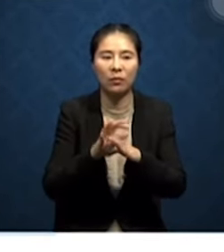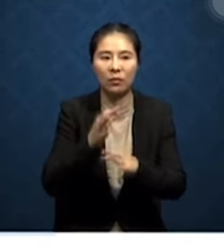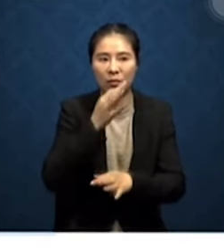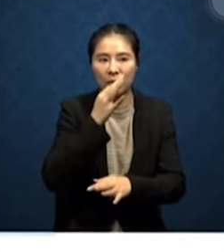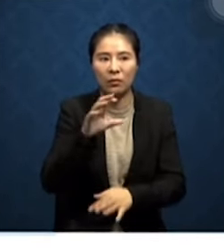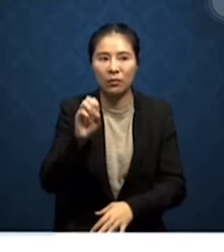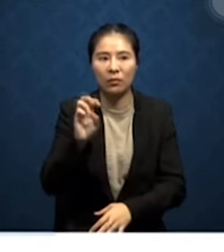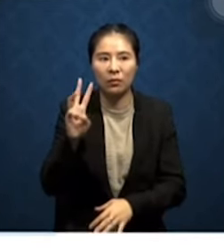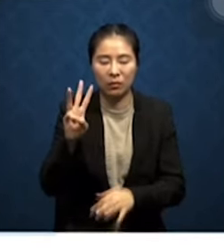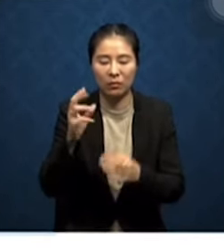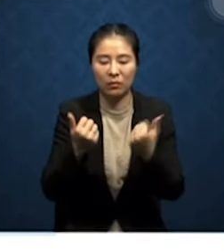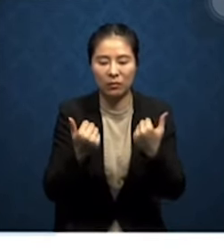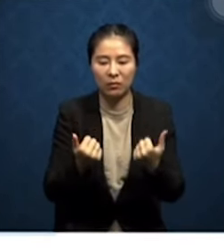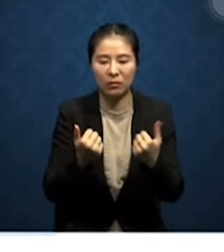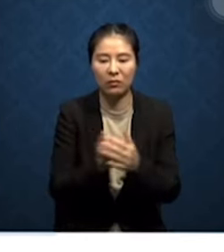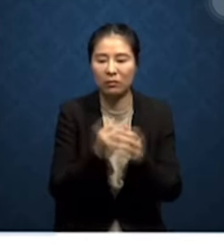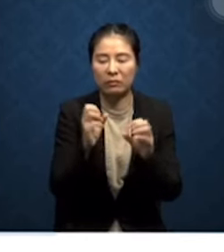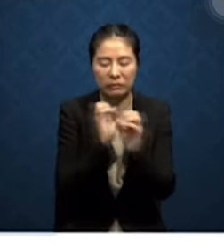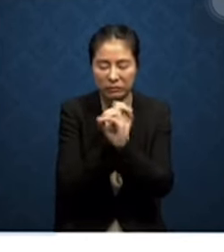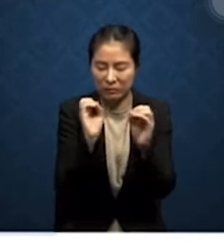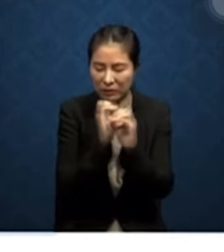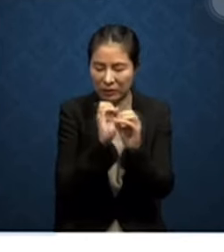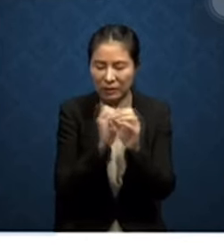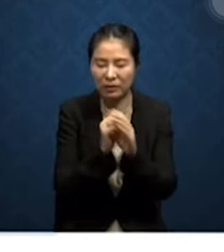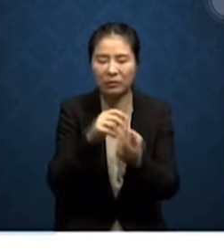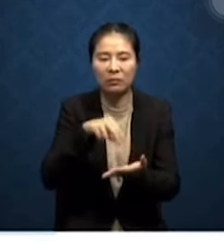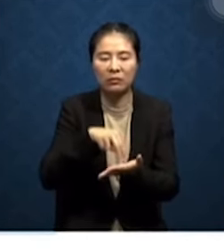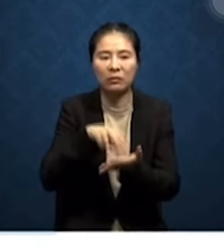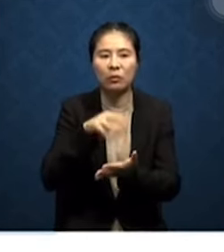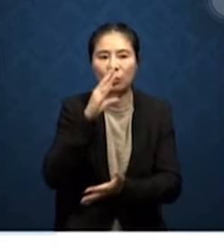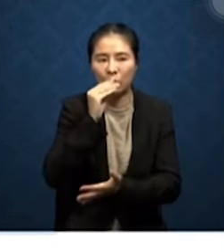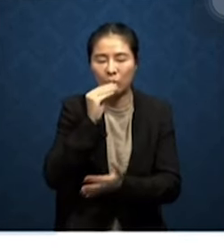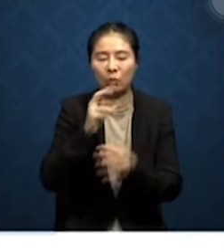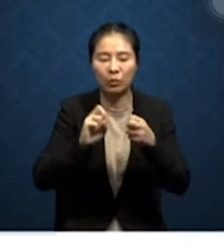รกิจในวันนี้ซึ่งดิฉันก็ไม่เคยได้คาดฝันว่าจะได้มายืนอยู่ตรงนี้